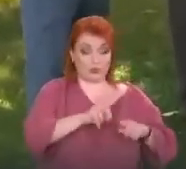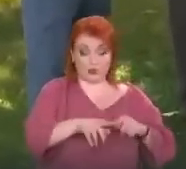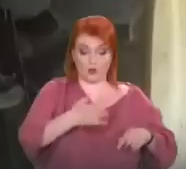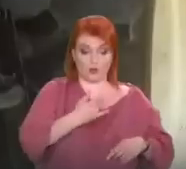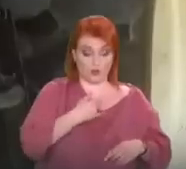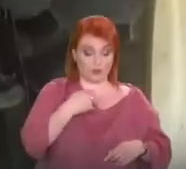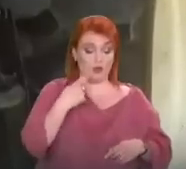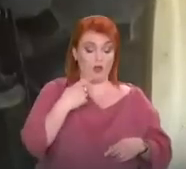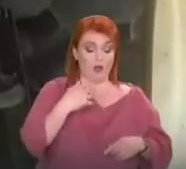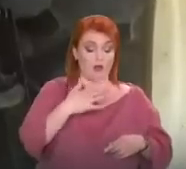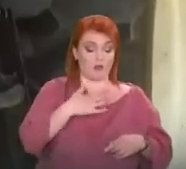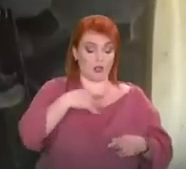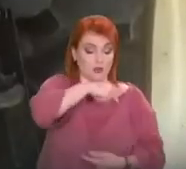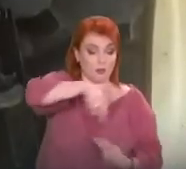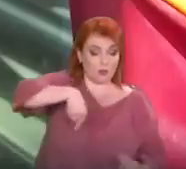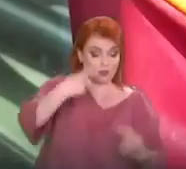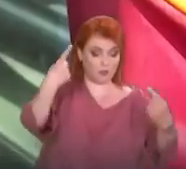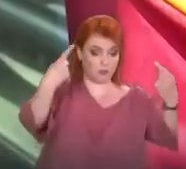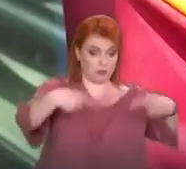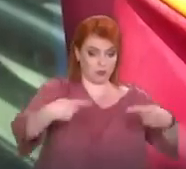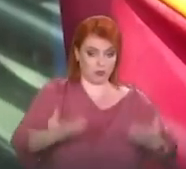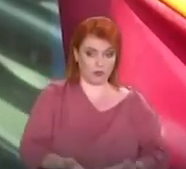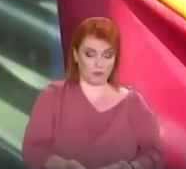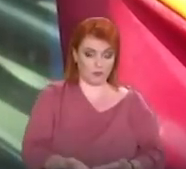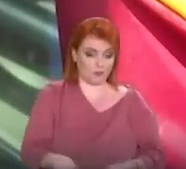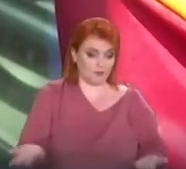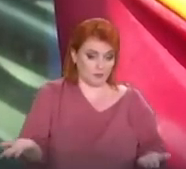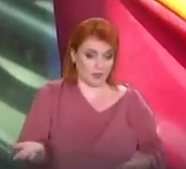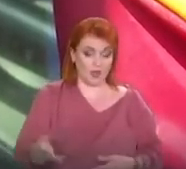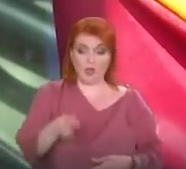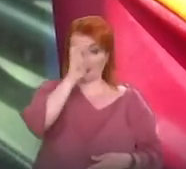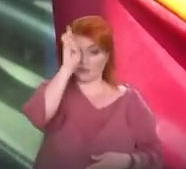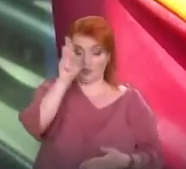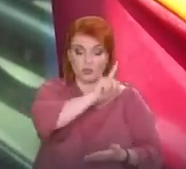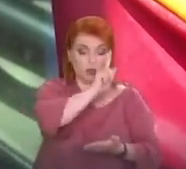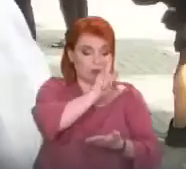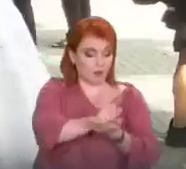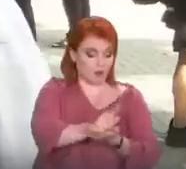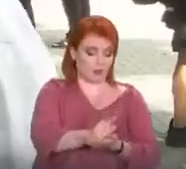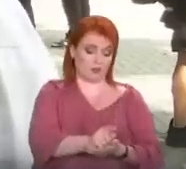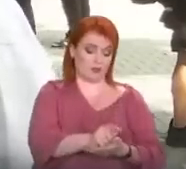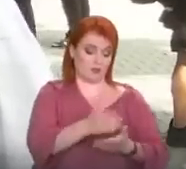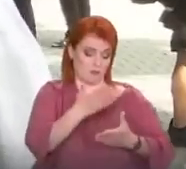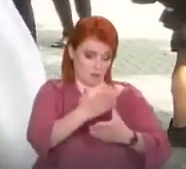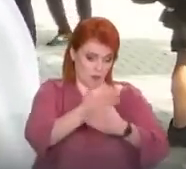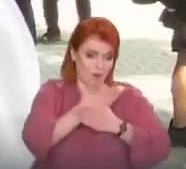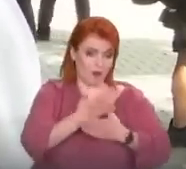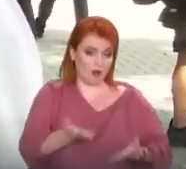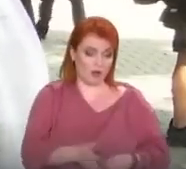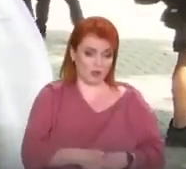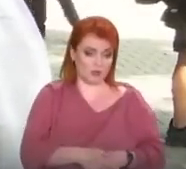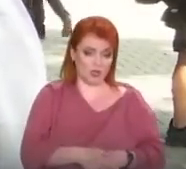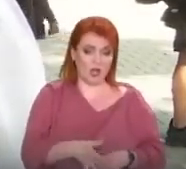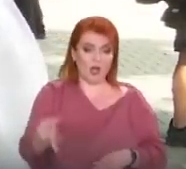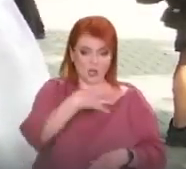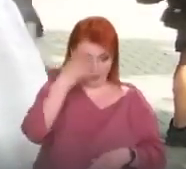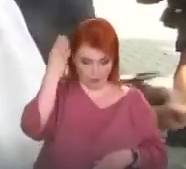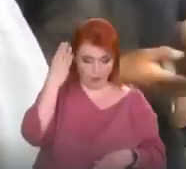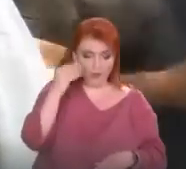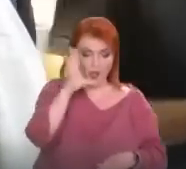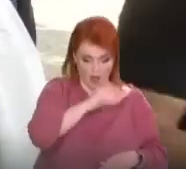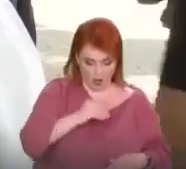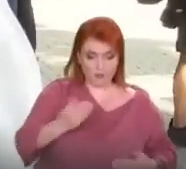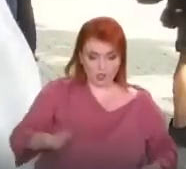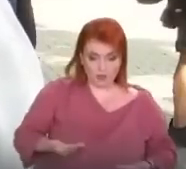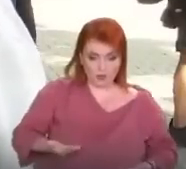și cred că toți. Este nevoie ca și în toată lumea, statul să implice puțin. Republica trăiește. Nu, Republica trăiește